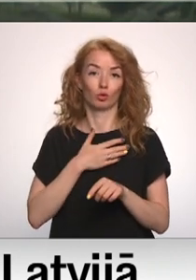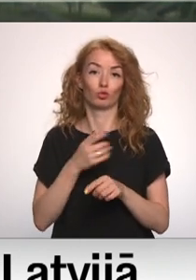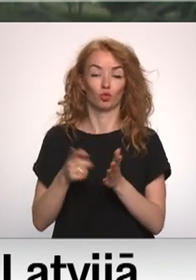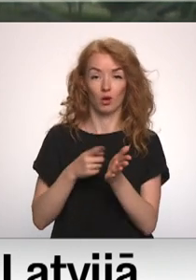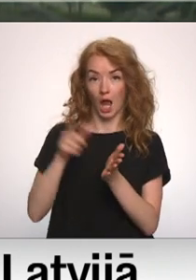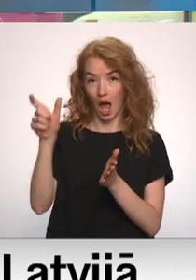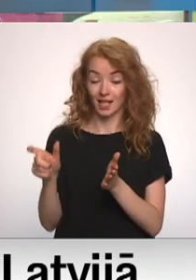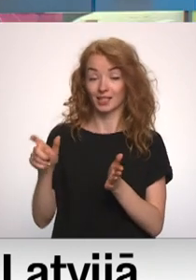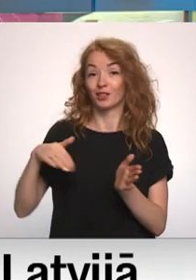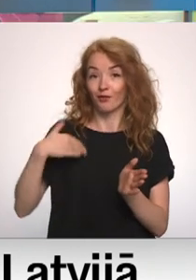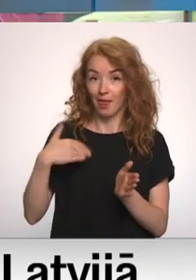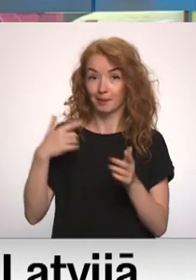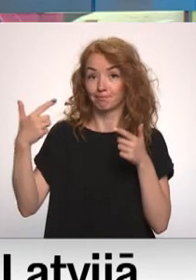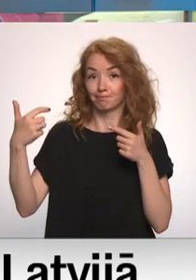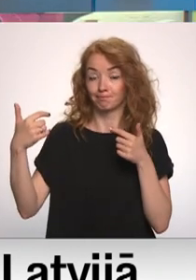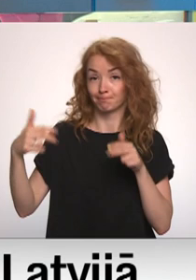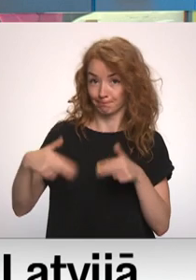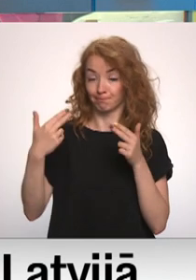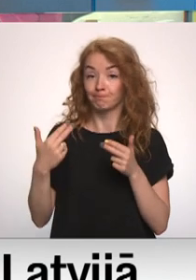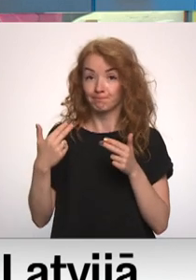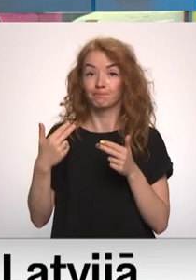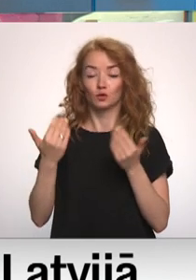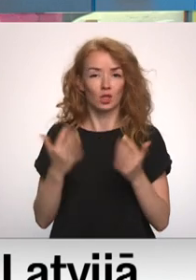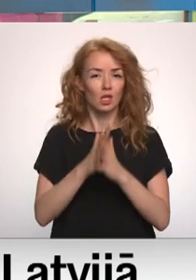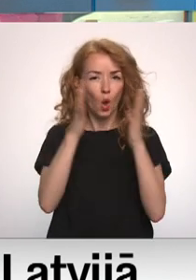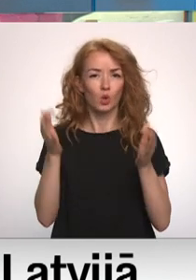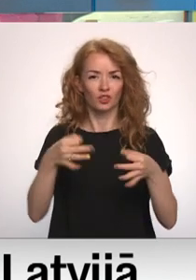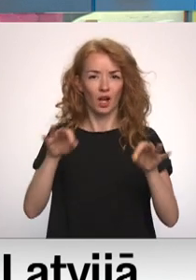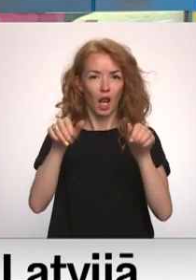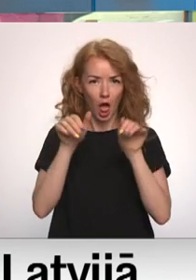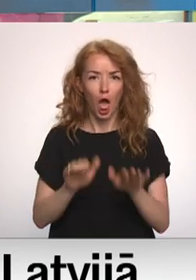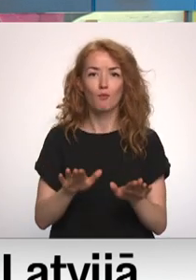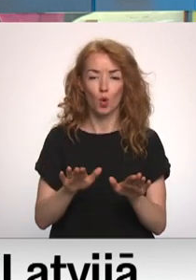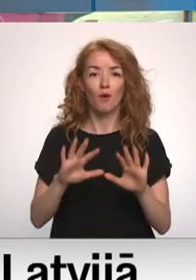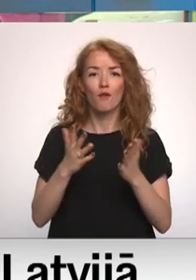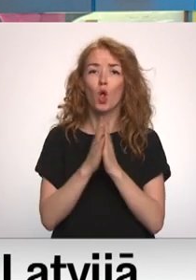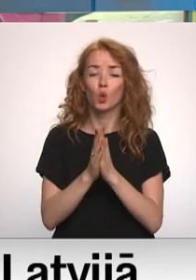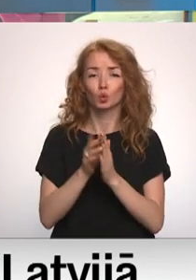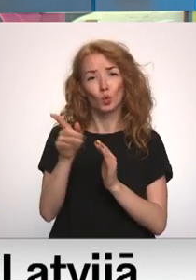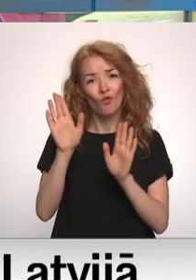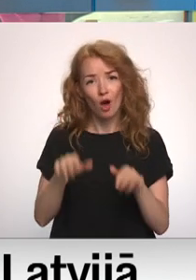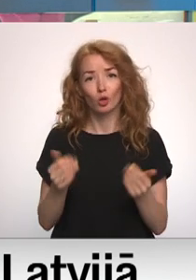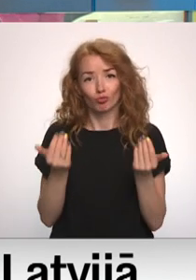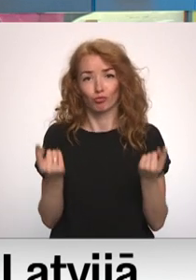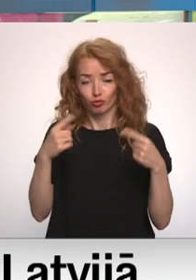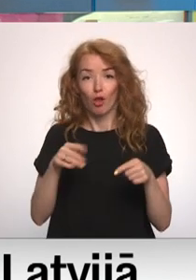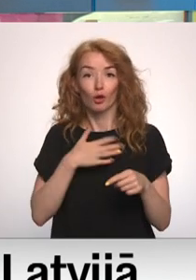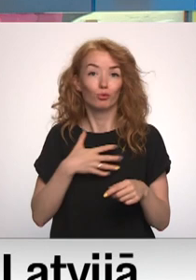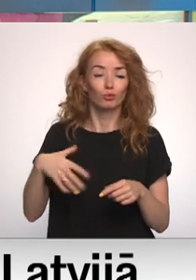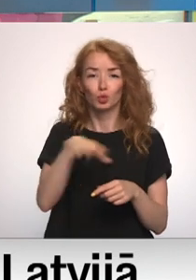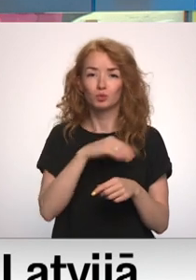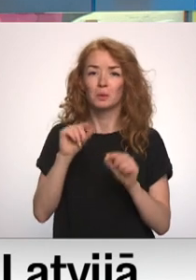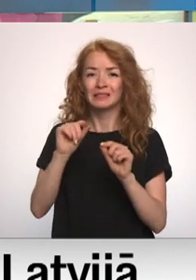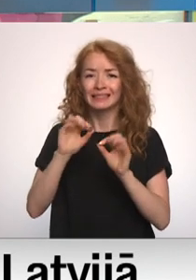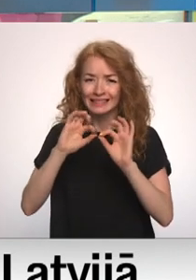Ilze Nagle. Sveiki, Ilze! Šodien protams, daudz svarīgu lēmumu ir pieņemti. Vai lūdzu, tu varētu šobrīd mūs izvest